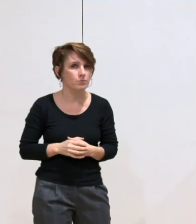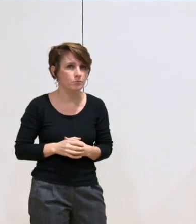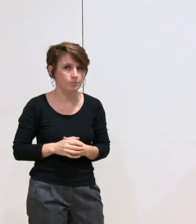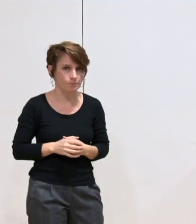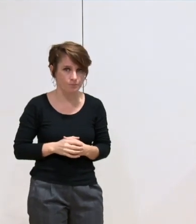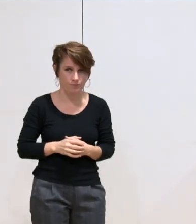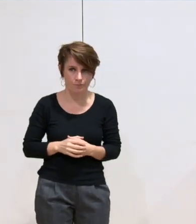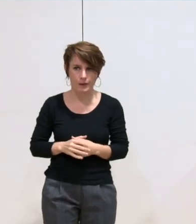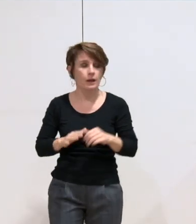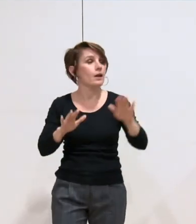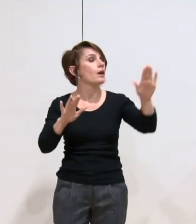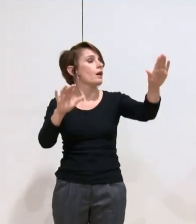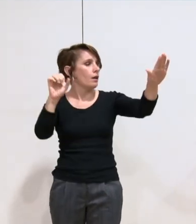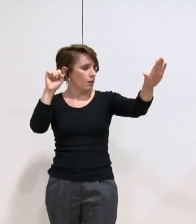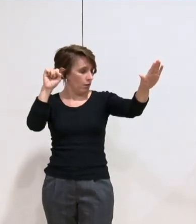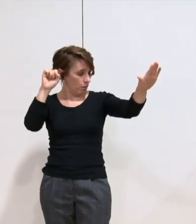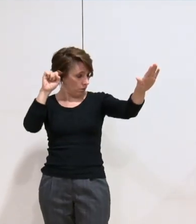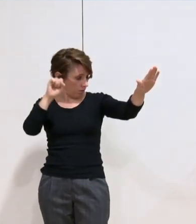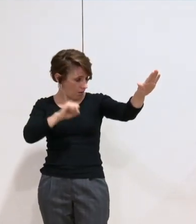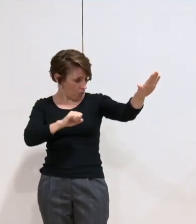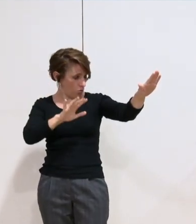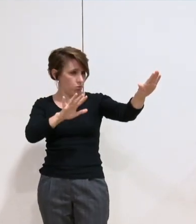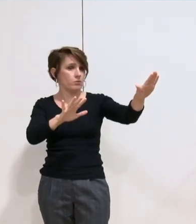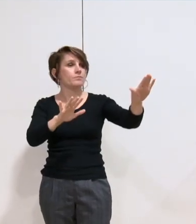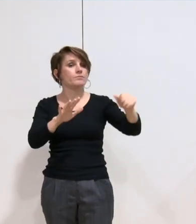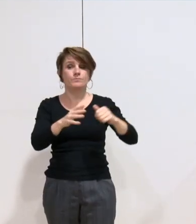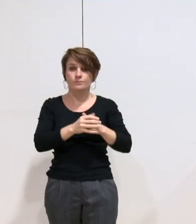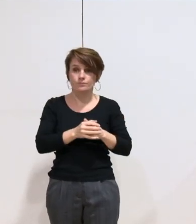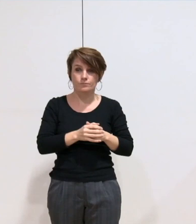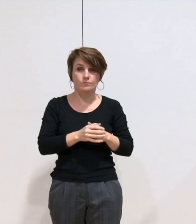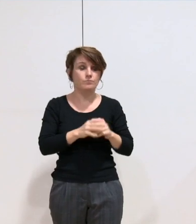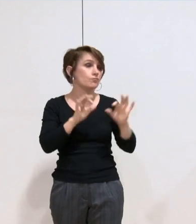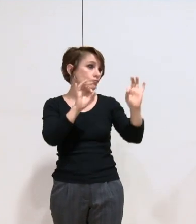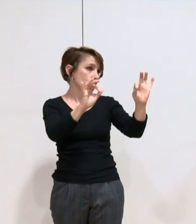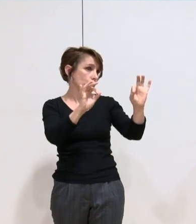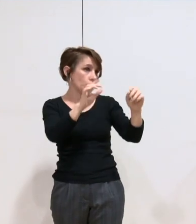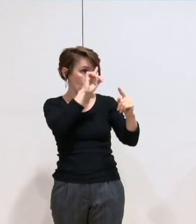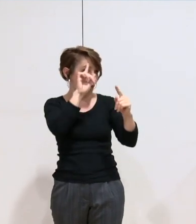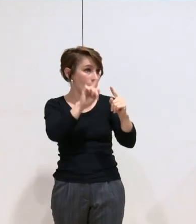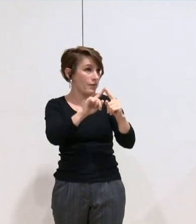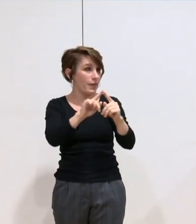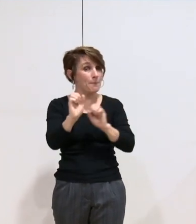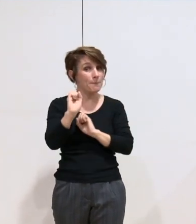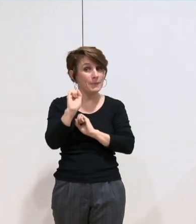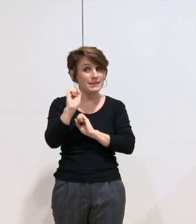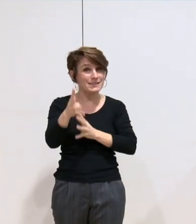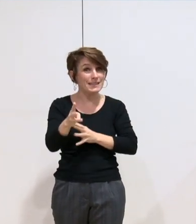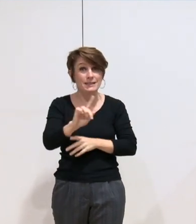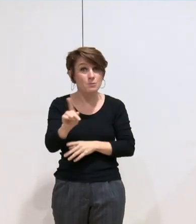C'est entendu. Vous. Ne vous inquiétez pas. Comme le dit mon voisin, il s'agit de cyclisme et pas de ping-pong.